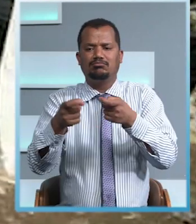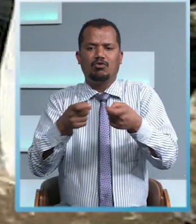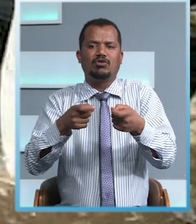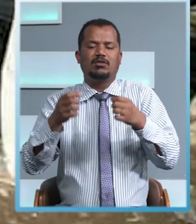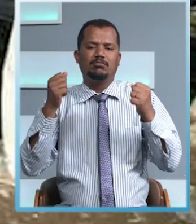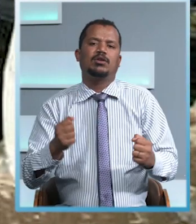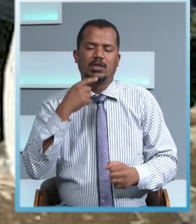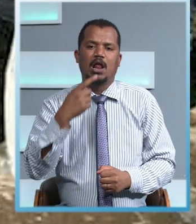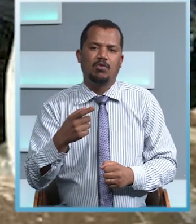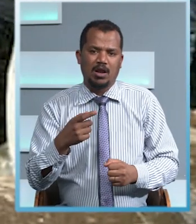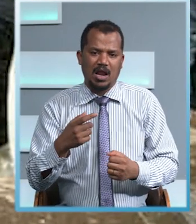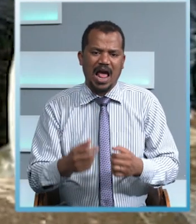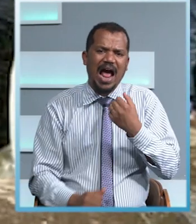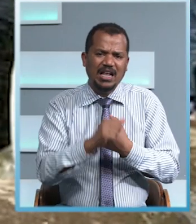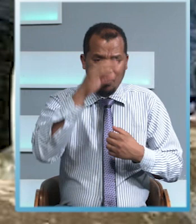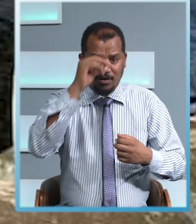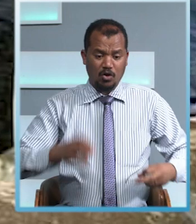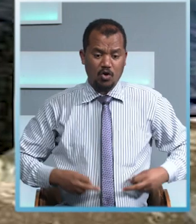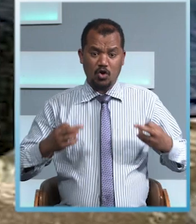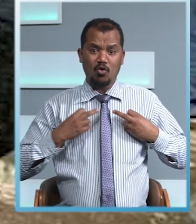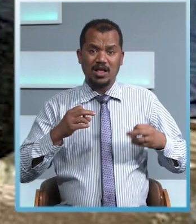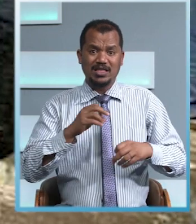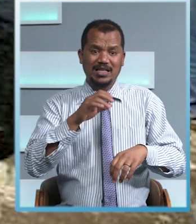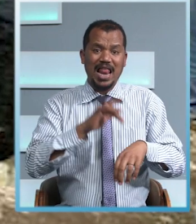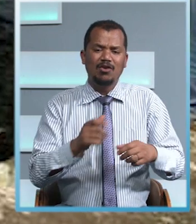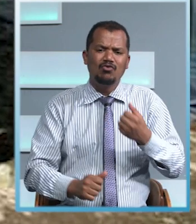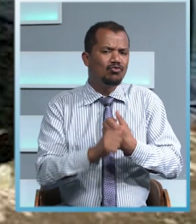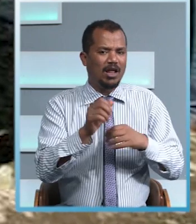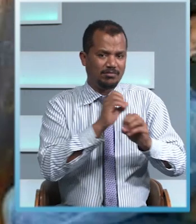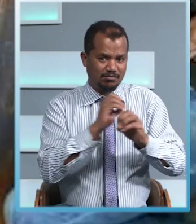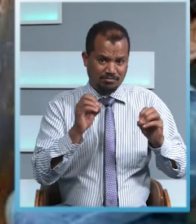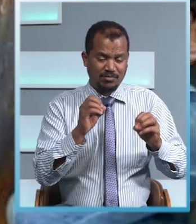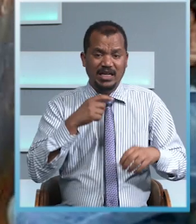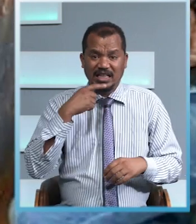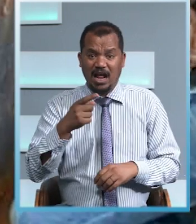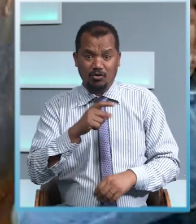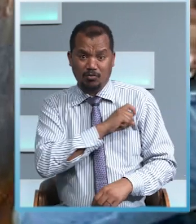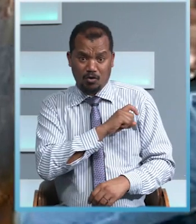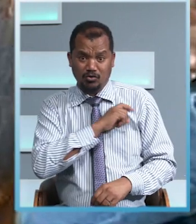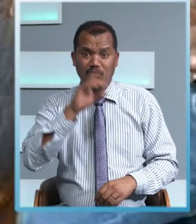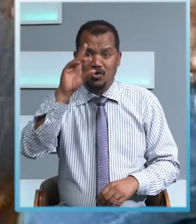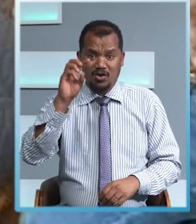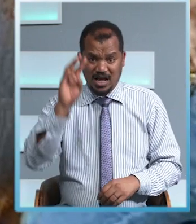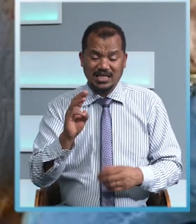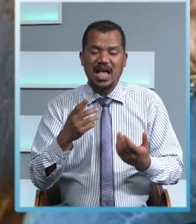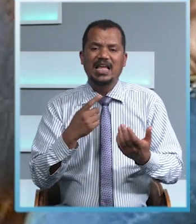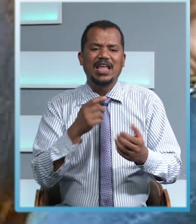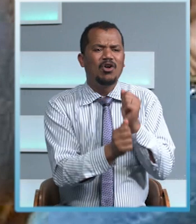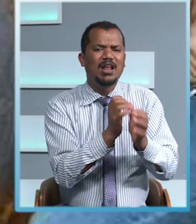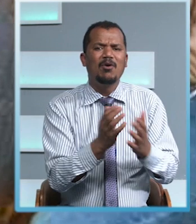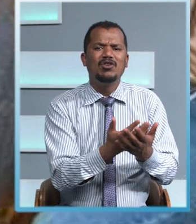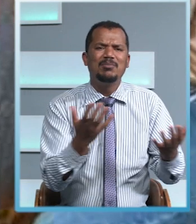መቆጣጠር መቻሉን ተናግረዋል። አደጋው በሰው ህይወት ላይ ያደረሰው ጉዳት እንደሌለ ያመለከቱት ዋና ኢንስፔክተር ካሳ